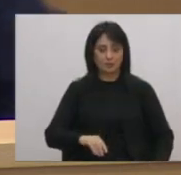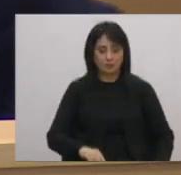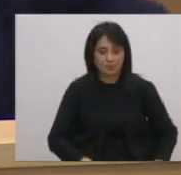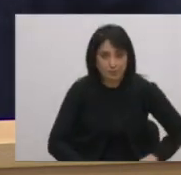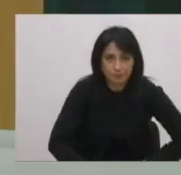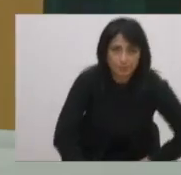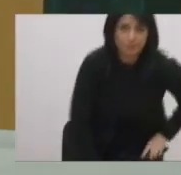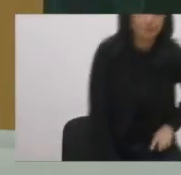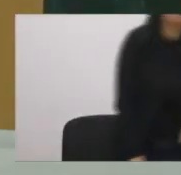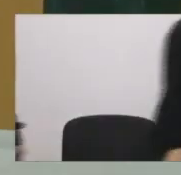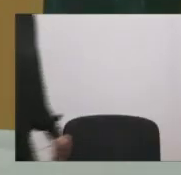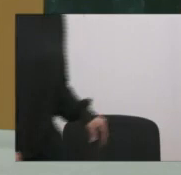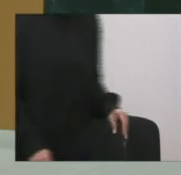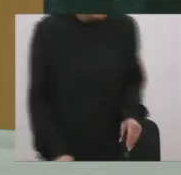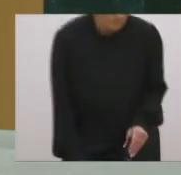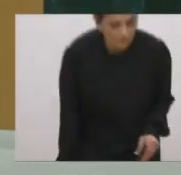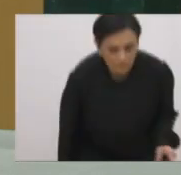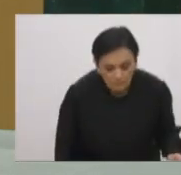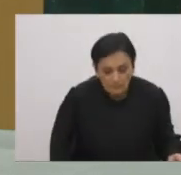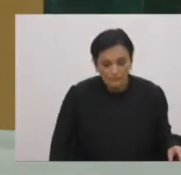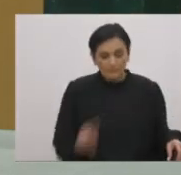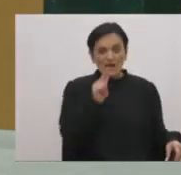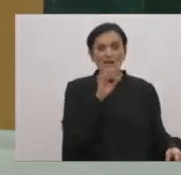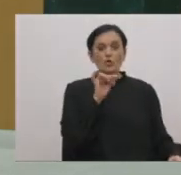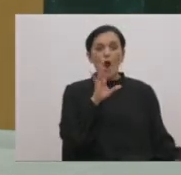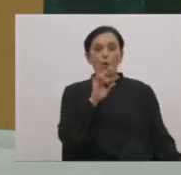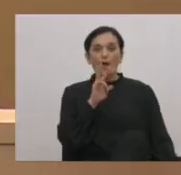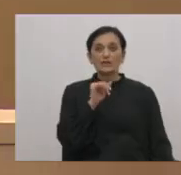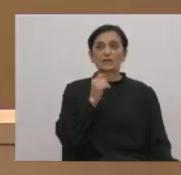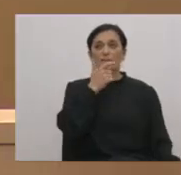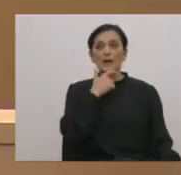თეონა აქუბარდია, ალექსანდრე ერისაშვილი. ბატონო ირაკლი, თქვენი